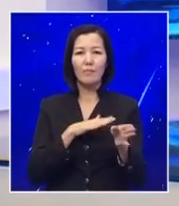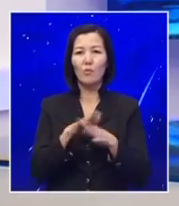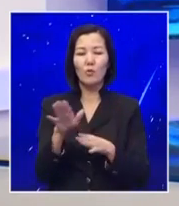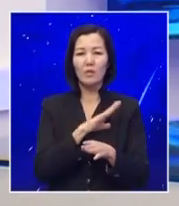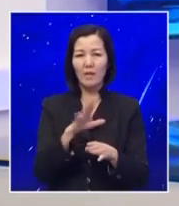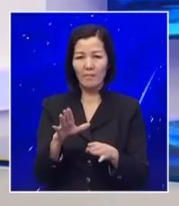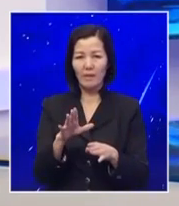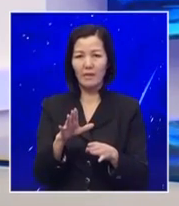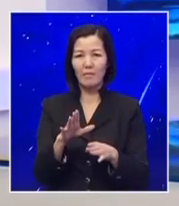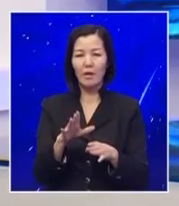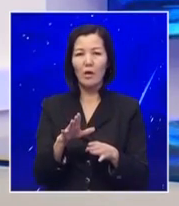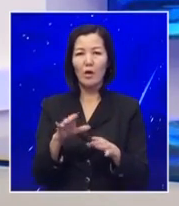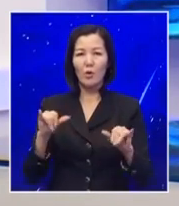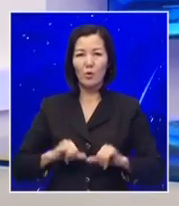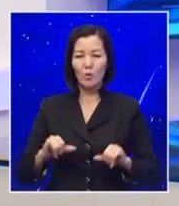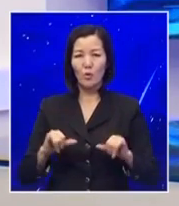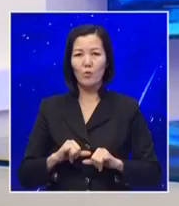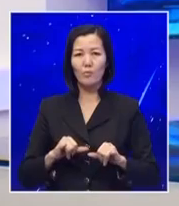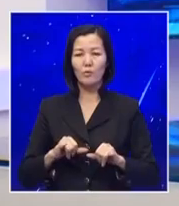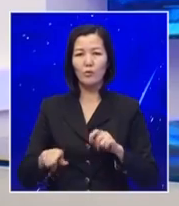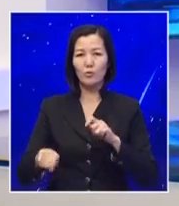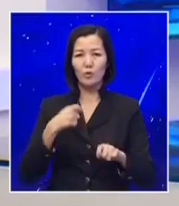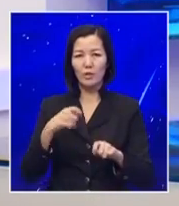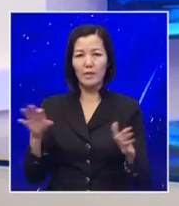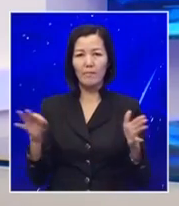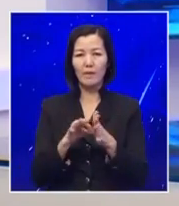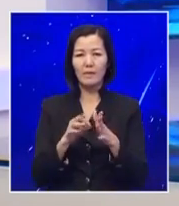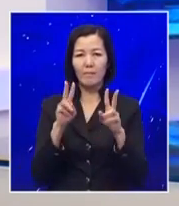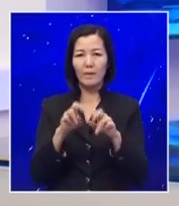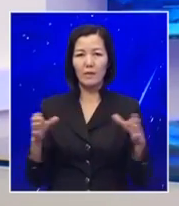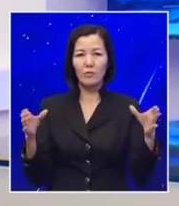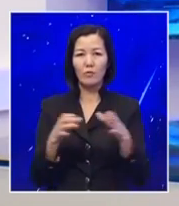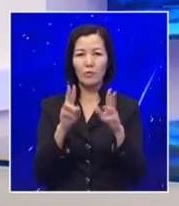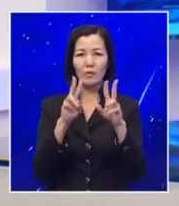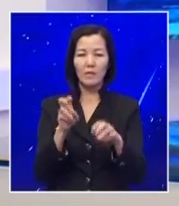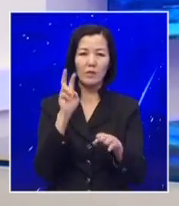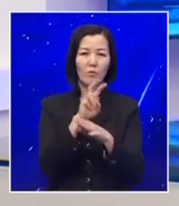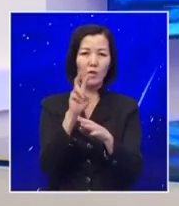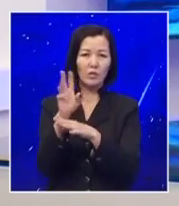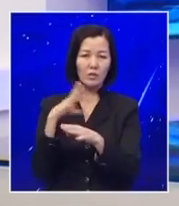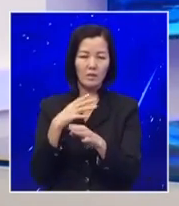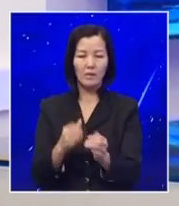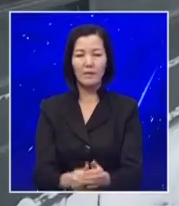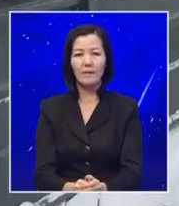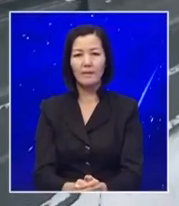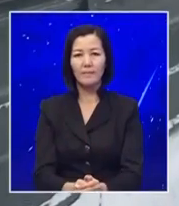талаптарды орындамайтындар бар. Құқық бұзушылықты анықтау мақсатында мониторинг тобы тексеруге шықты.